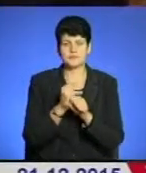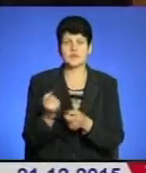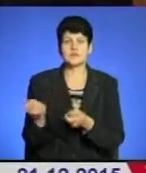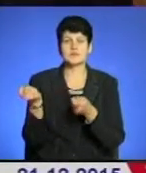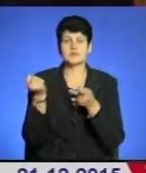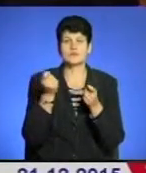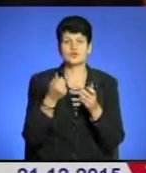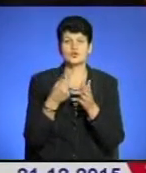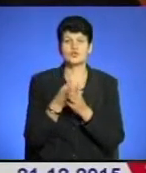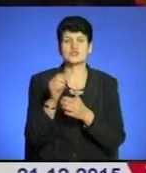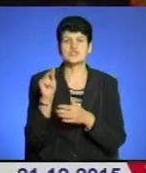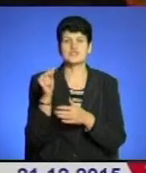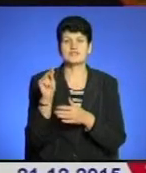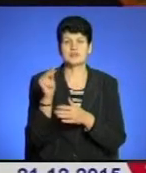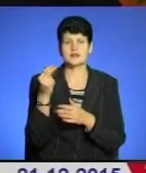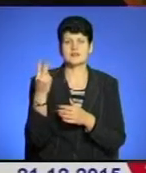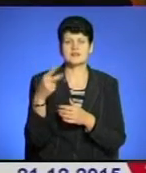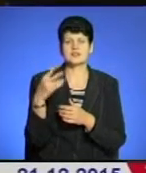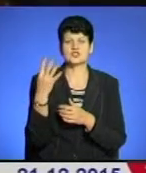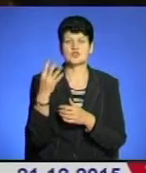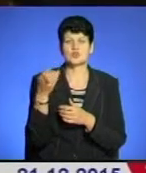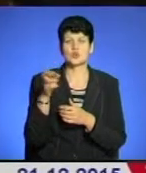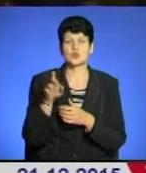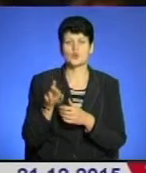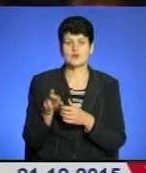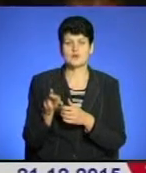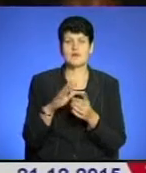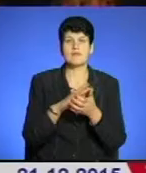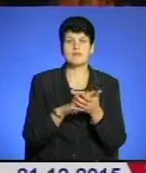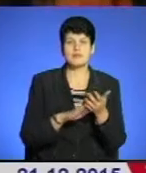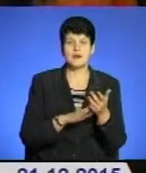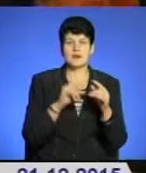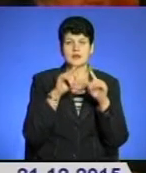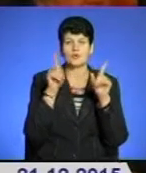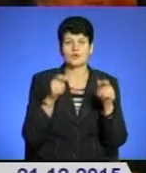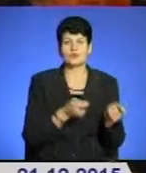соборі до четверга, 24 грудня. Далі ікону повезуть у зборів.